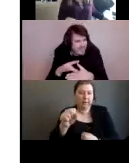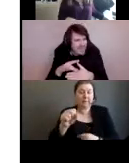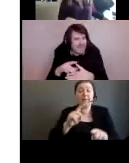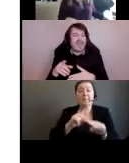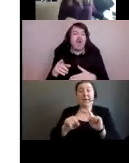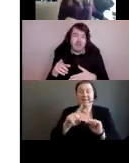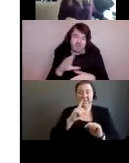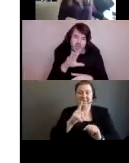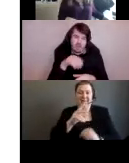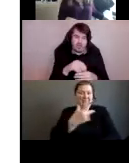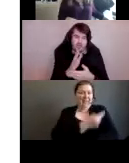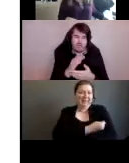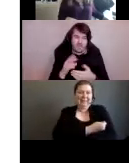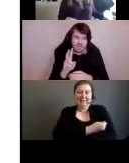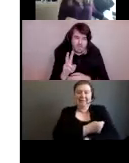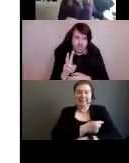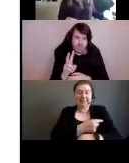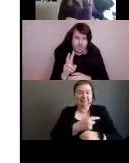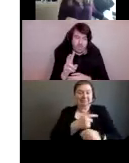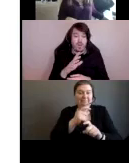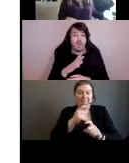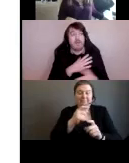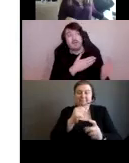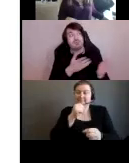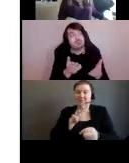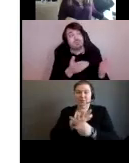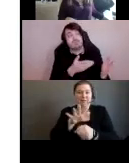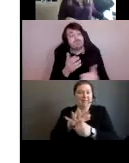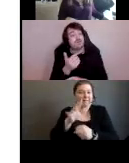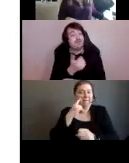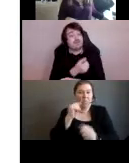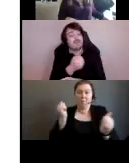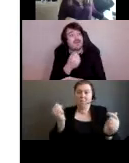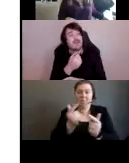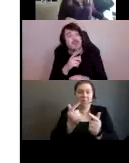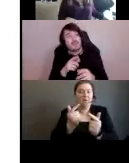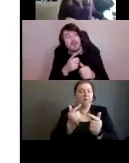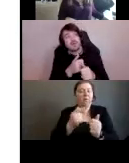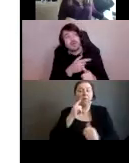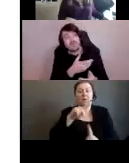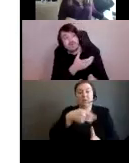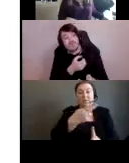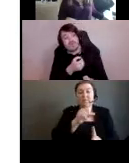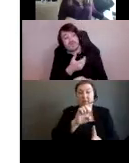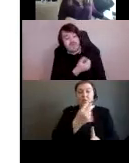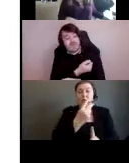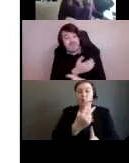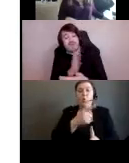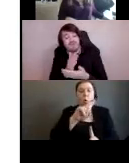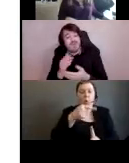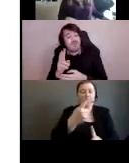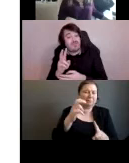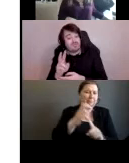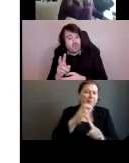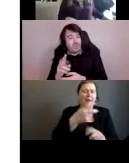phase 2. Mais l'approvisionnement en vaccin pendant la phase 2 est tel qu'on va seulement vacciner